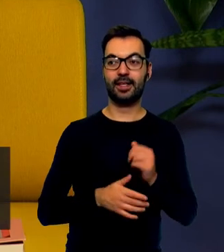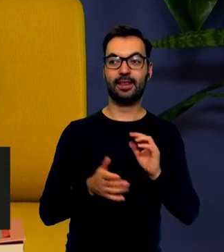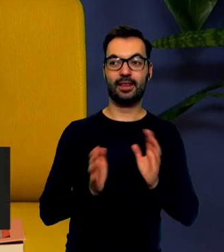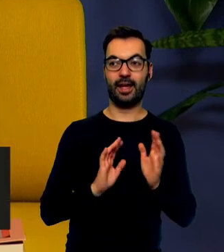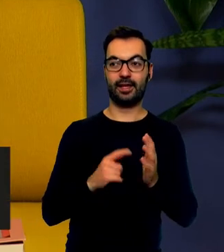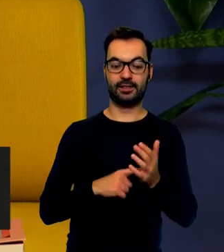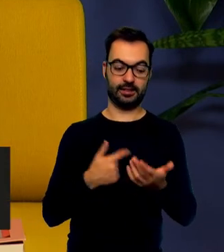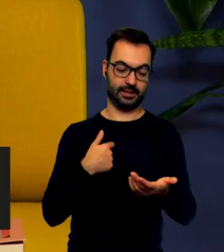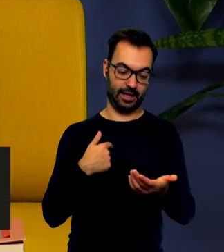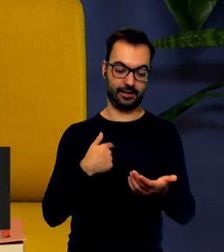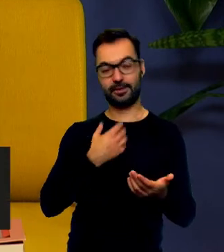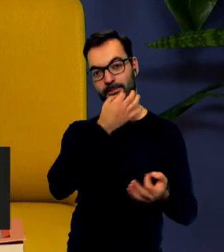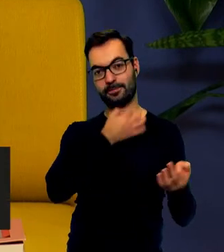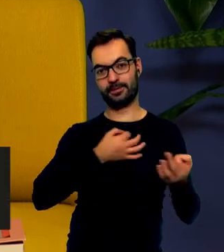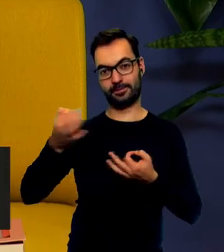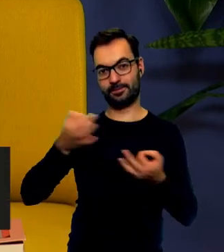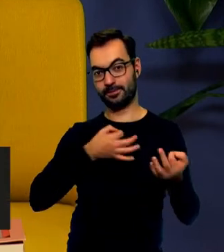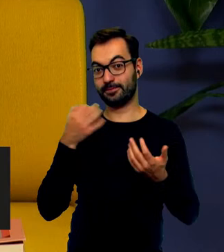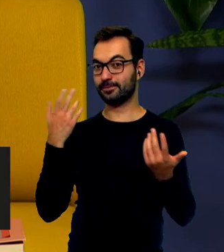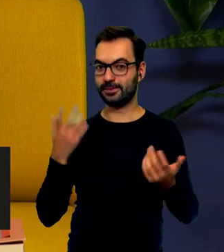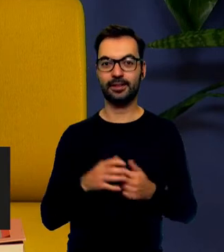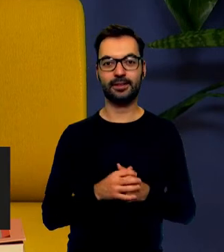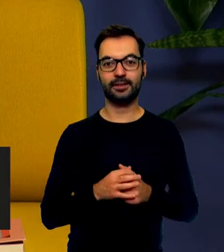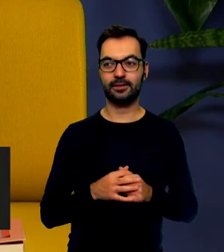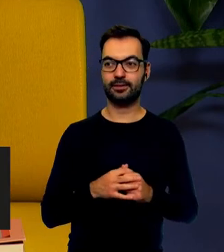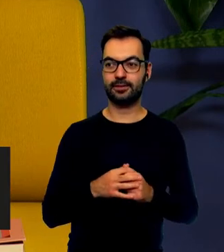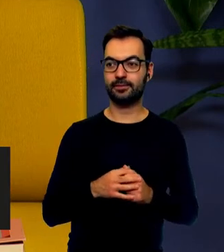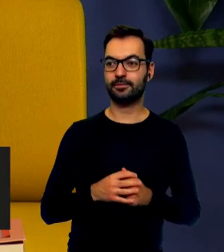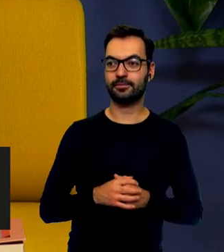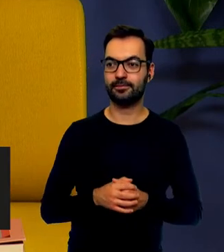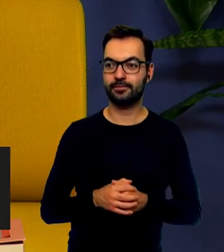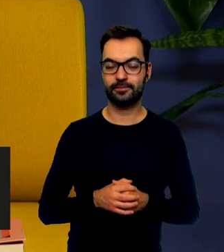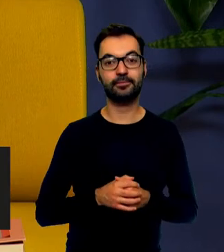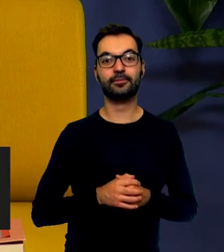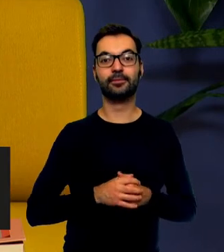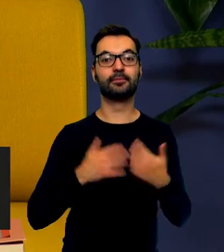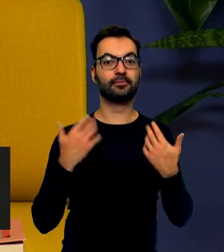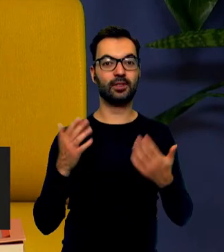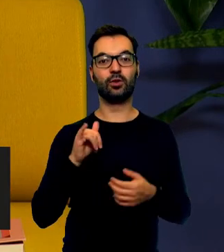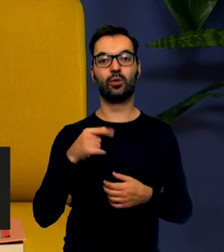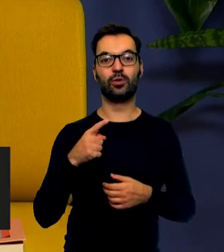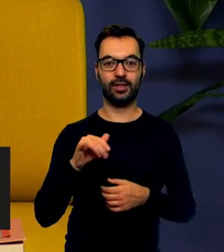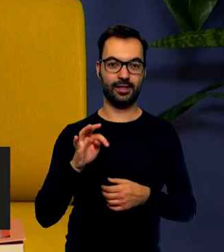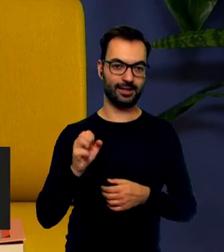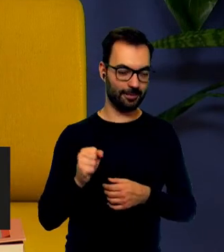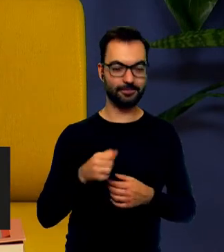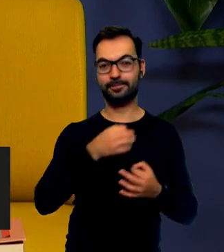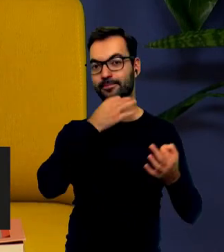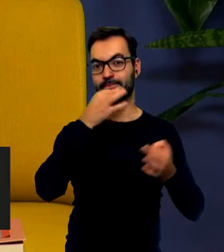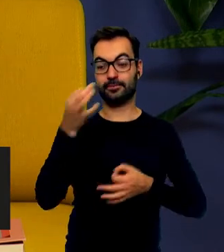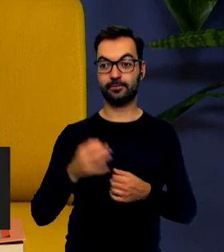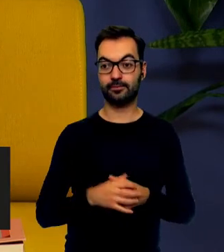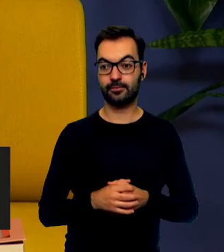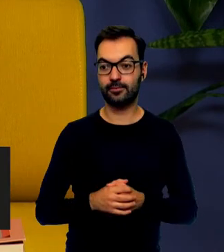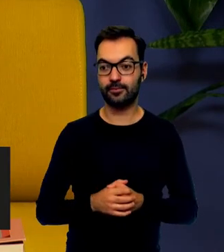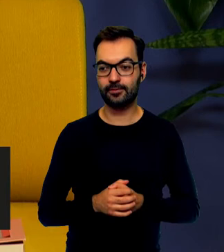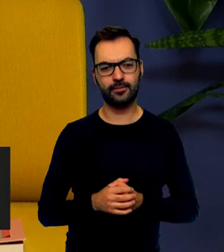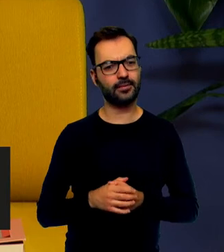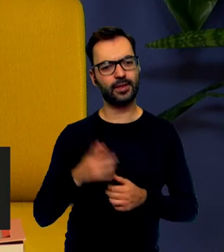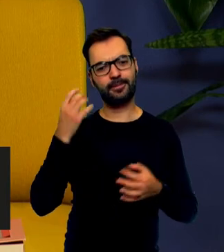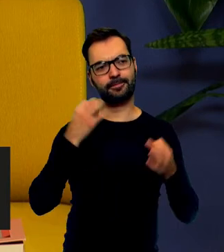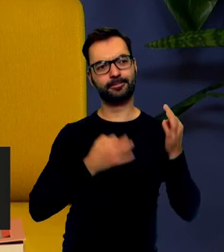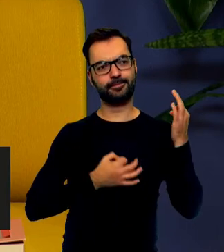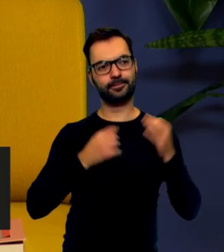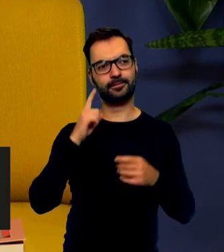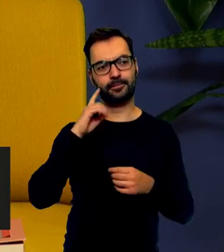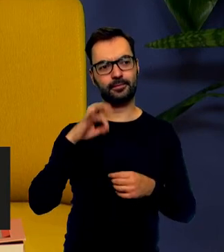na razie widzę, że ja będę Państwa głosem, bo dostaję pytania w formie pisemnej. Bardzo proszę, Pani Judyto, służę. Pani Judyta pyta,